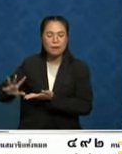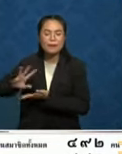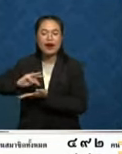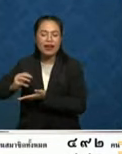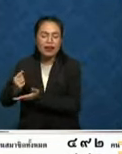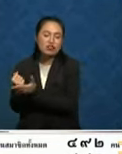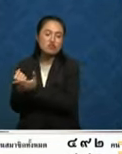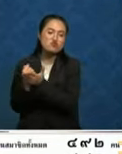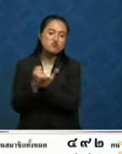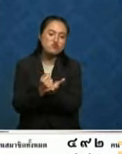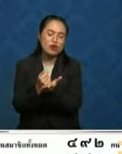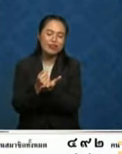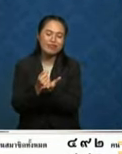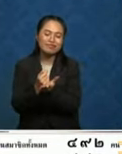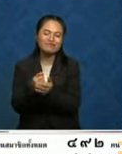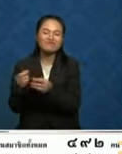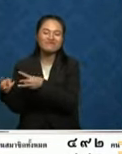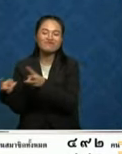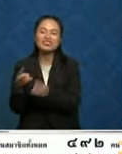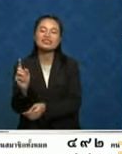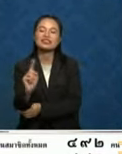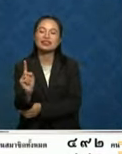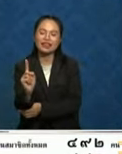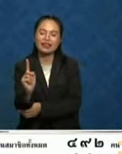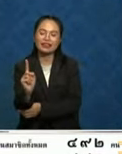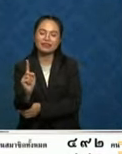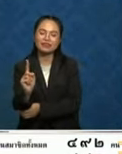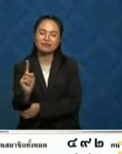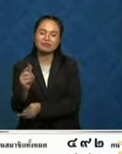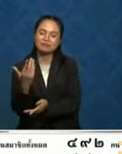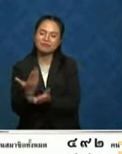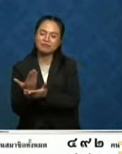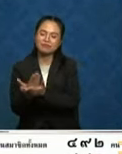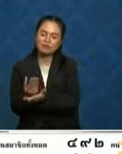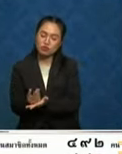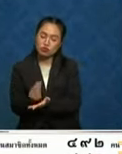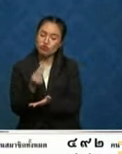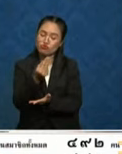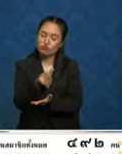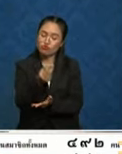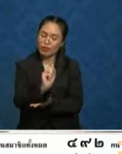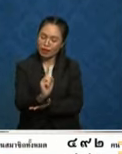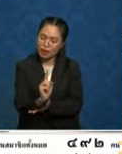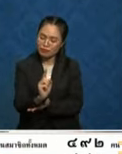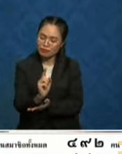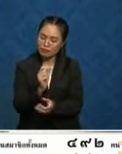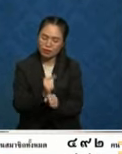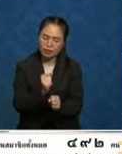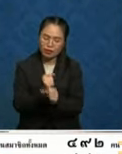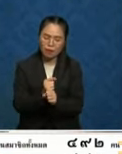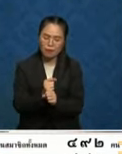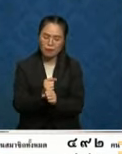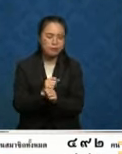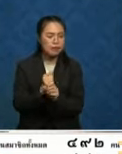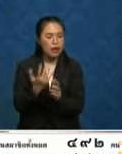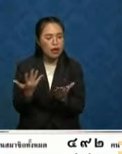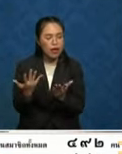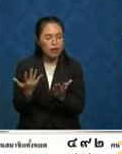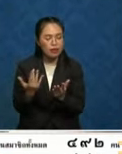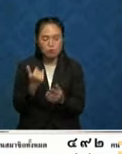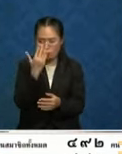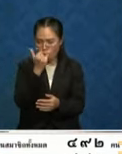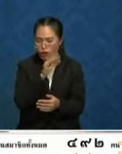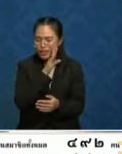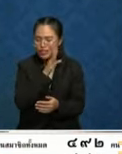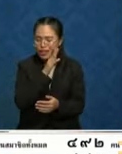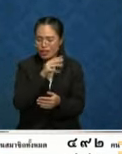ไรในการที่จะให้ความช่วยเหลือกับนักศึกษาเหล่านั้นเพราะถ้าไม่มีมาตรการช่วยเหลือเมื่อ